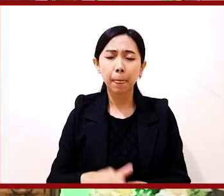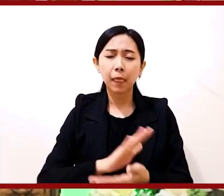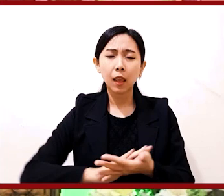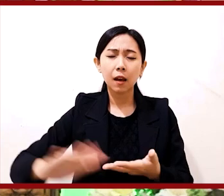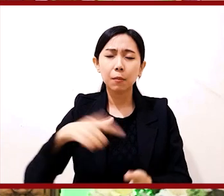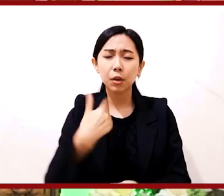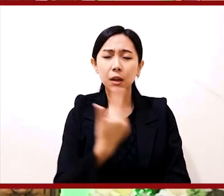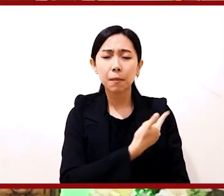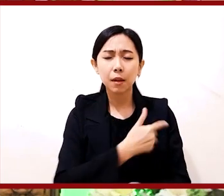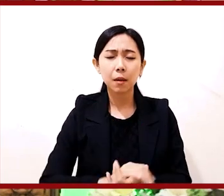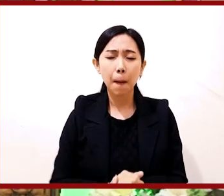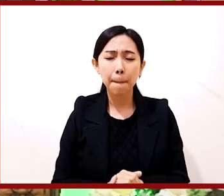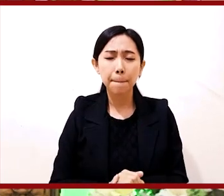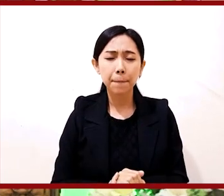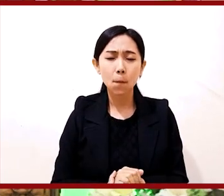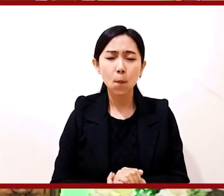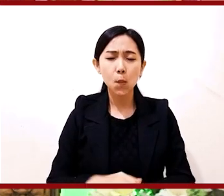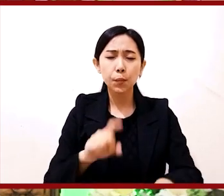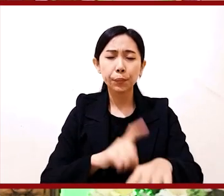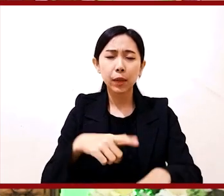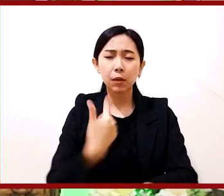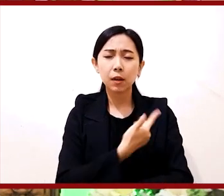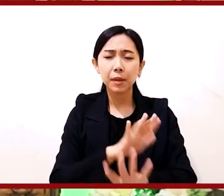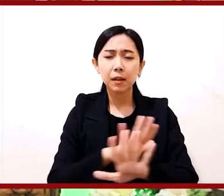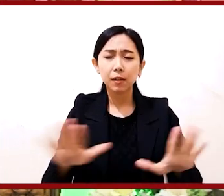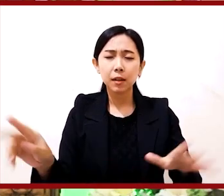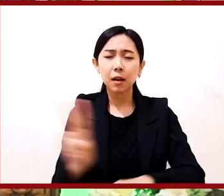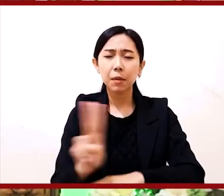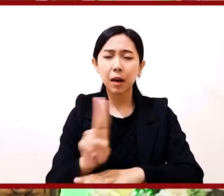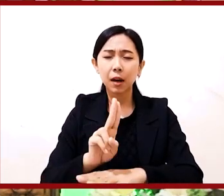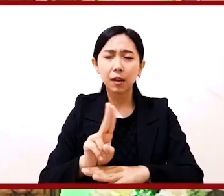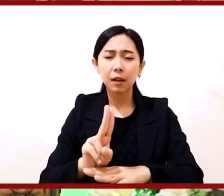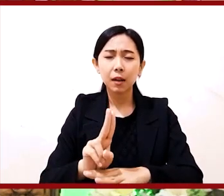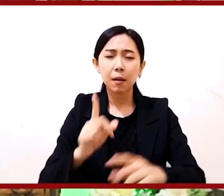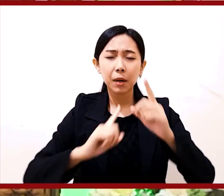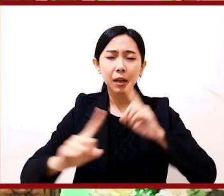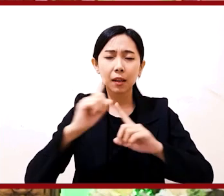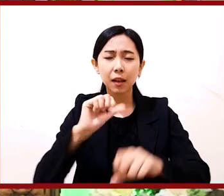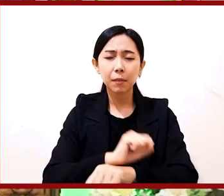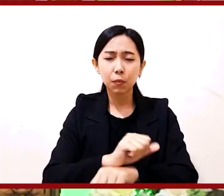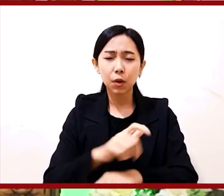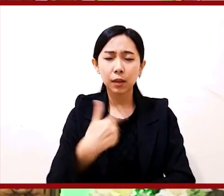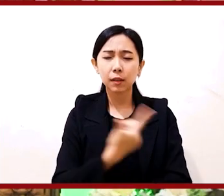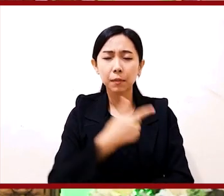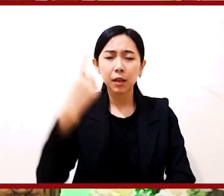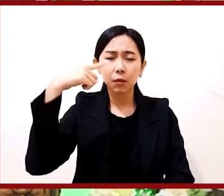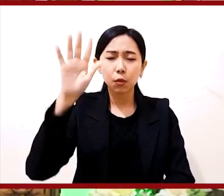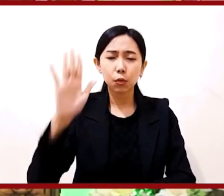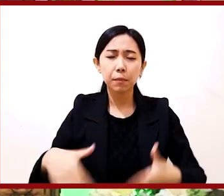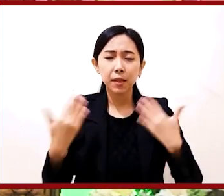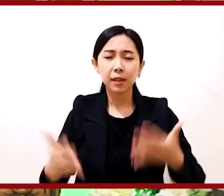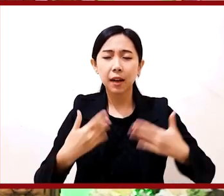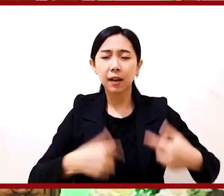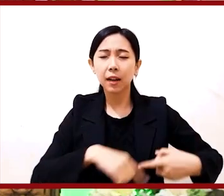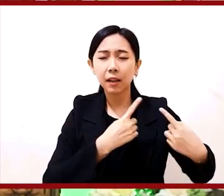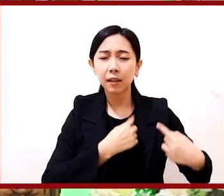Ampuni kami Tuhan, ketika kami tidak menggunakan perkataan dan perbuatan kami untuk menyenangkan